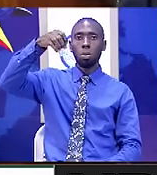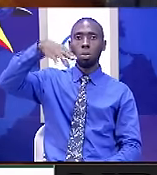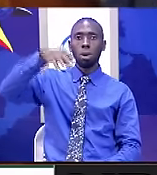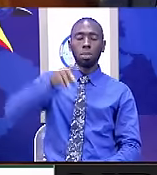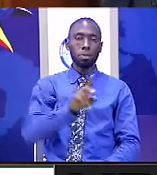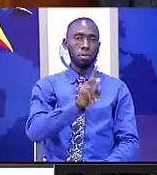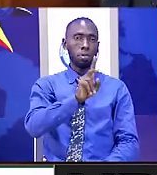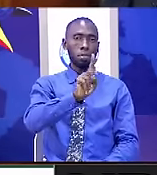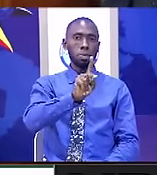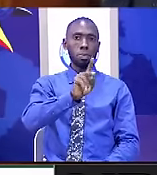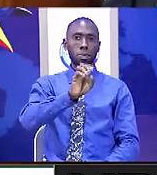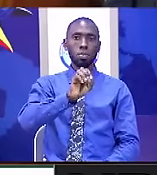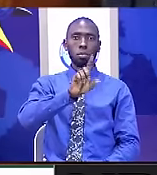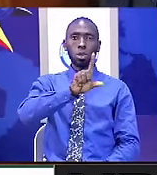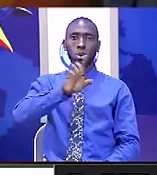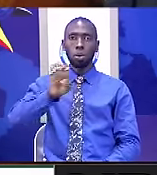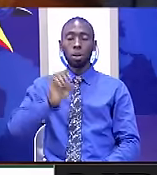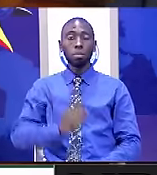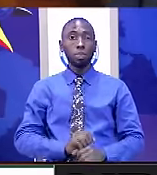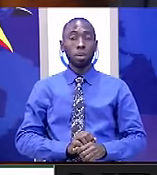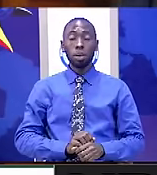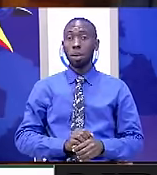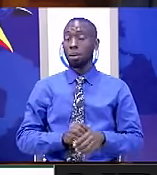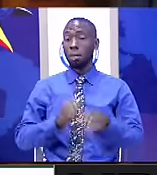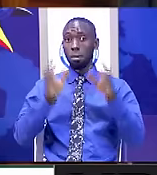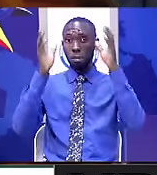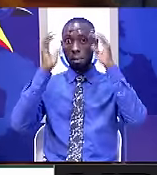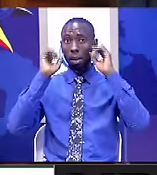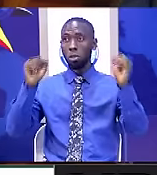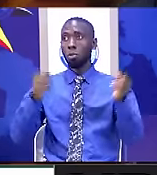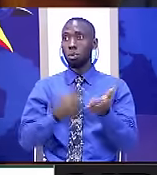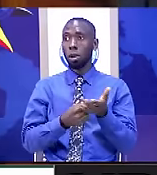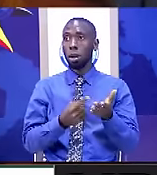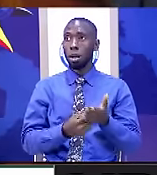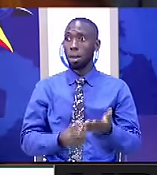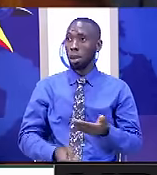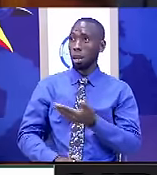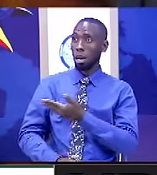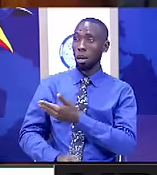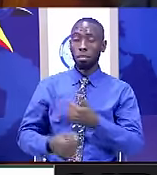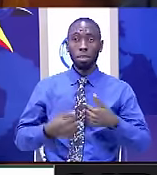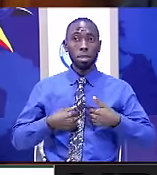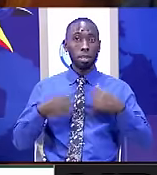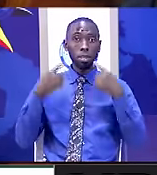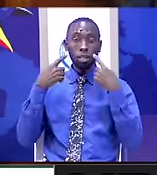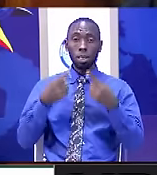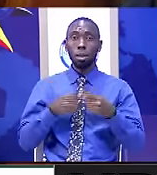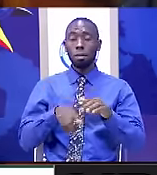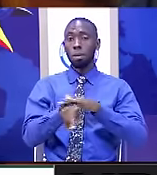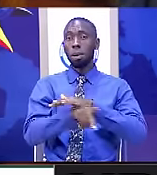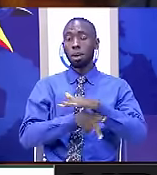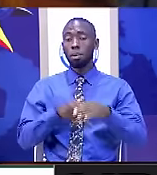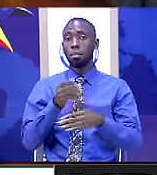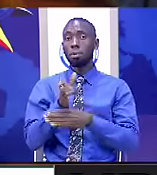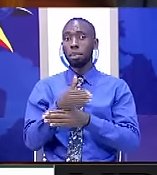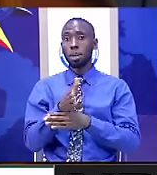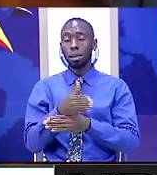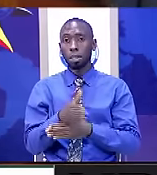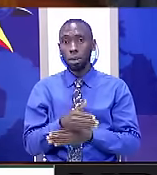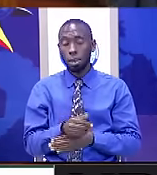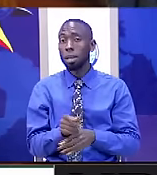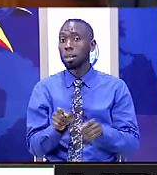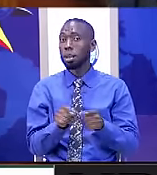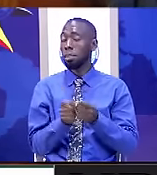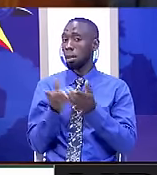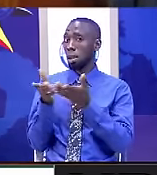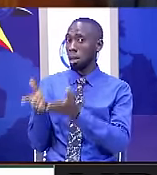Embeera mu paalamenti omukulembeze w'eggwanga akyali mu kisenge wali nengera Ssaabaminisita Robina Nabbanja akyali mu kisenge kye